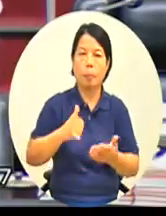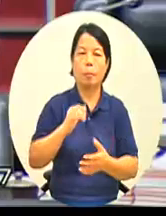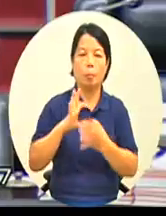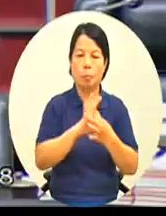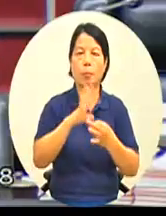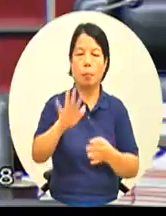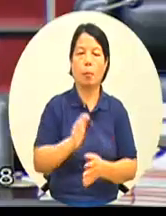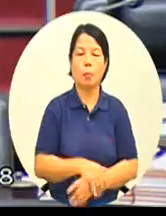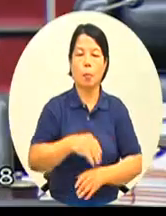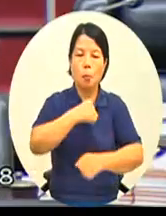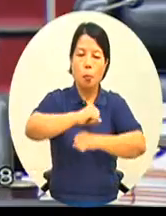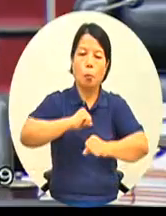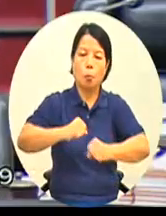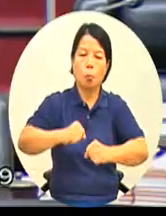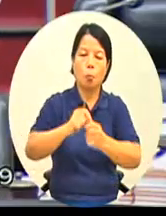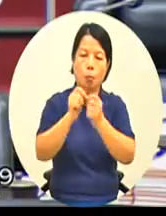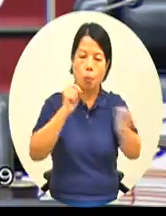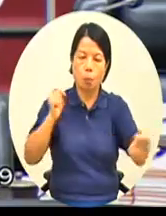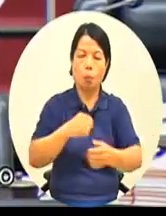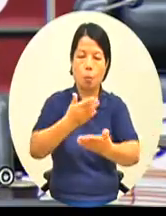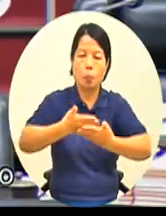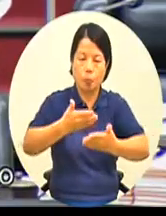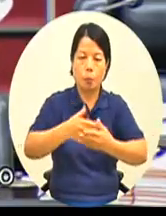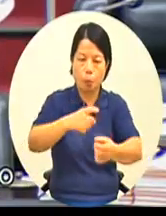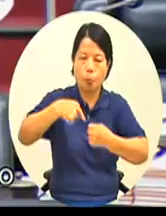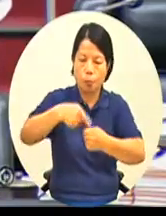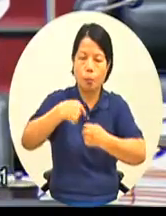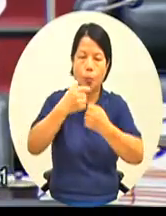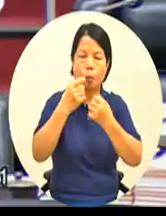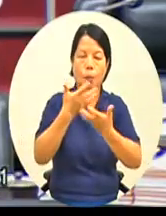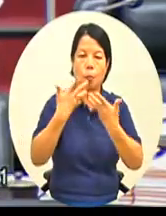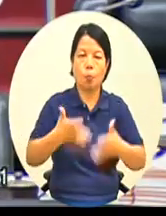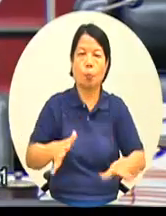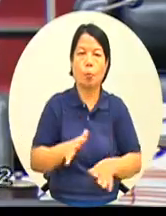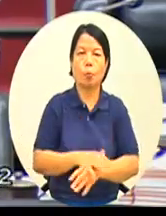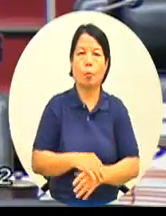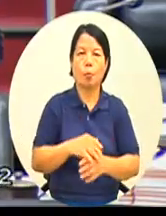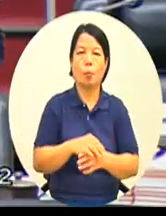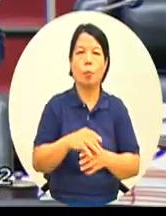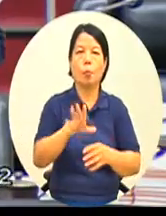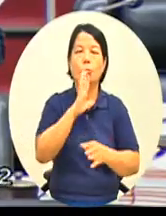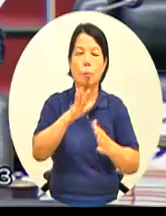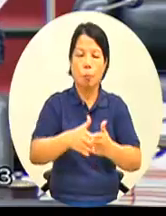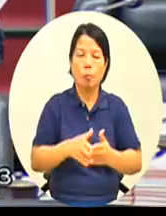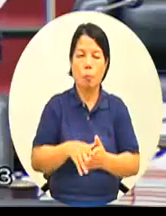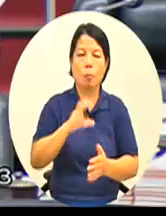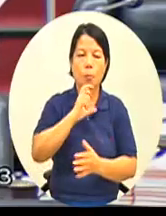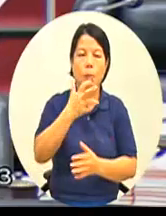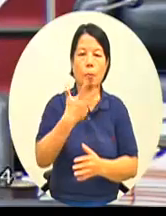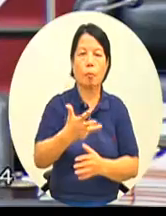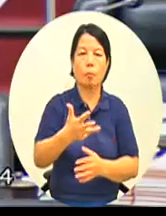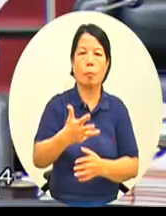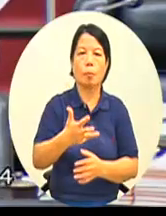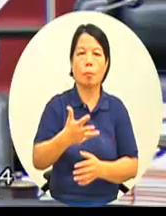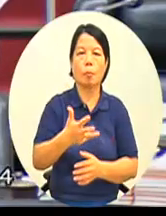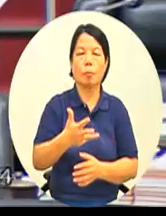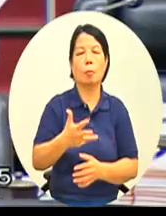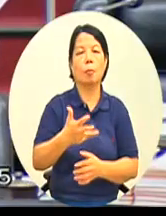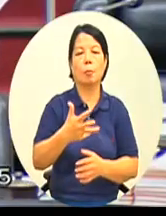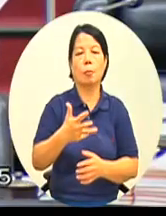活得越久领得越多嘛。好，如果我们用高雄的平均寿命 78.86 岁来算